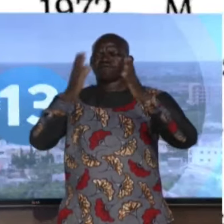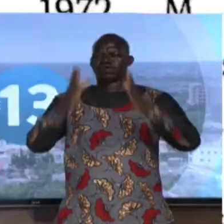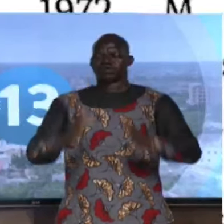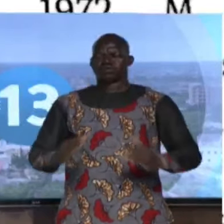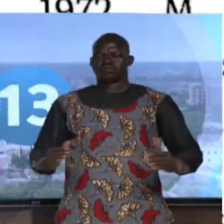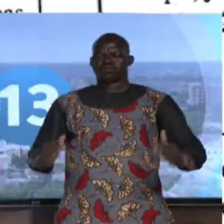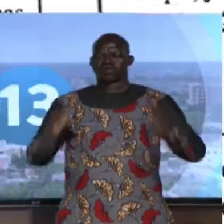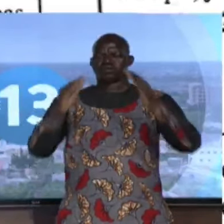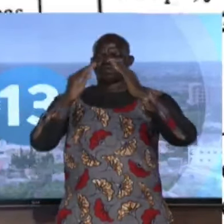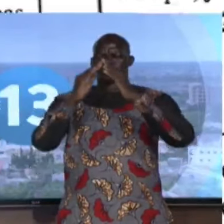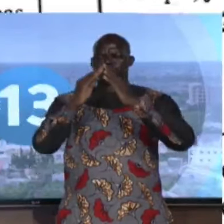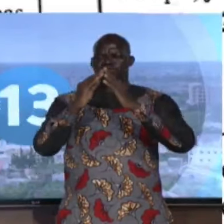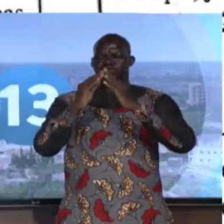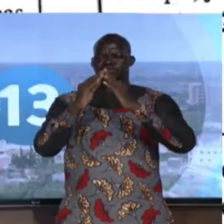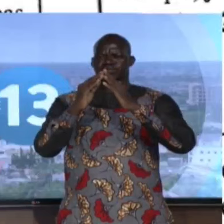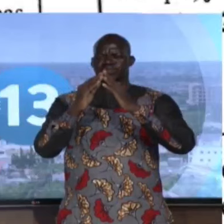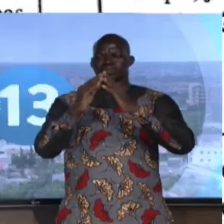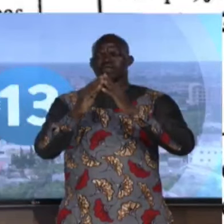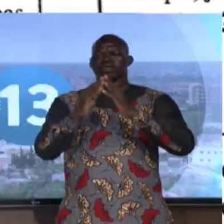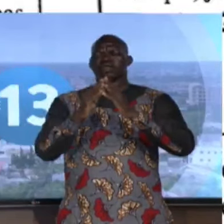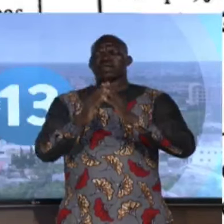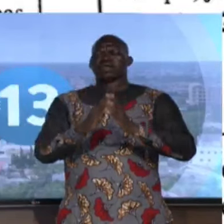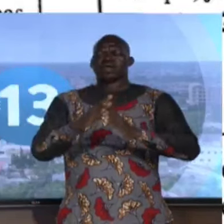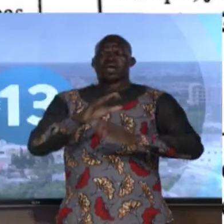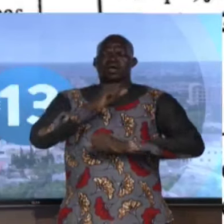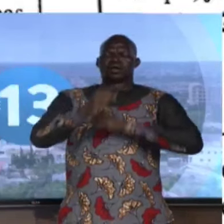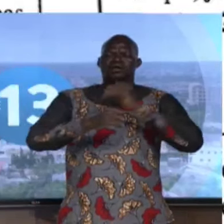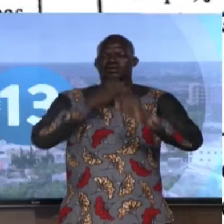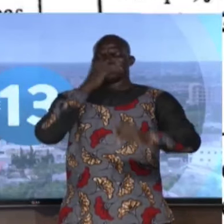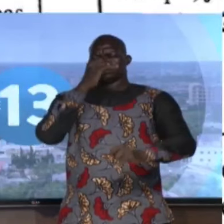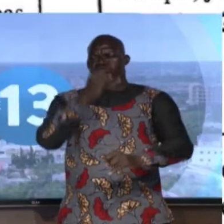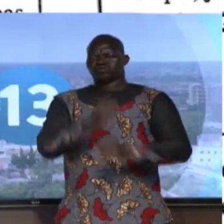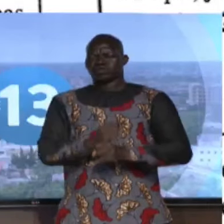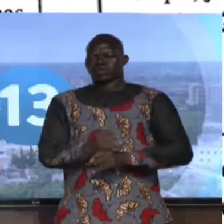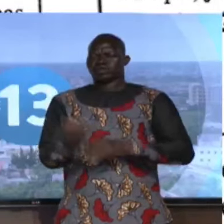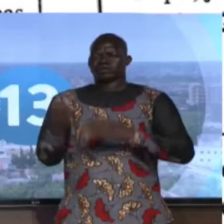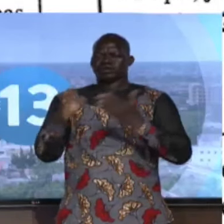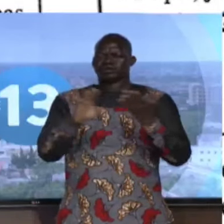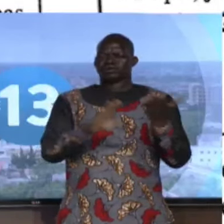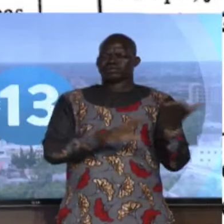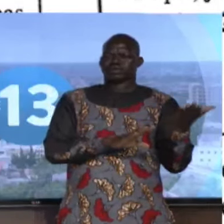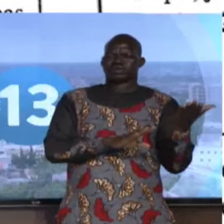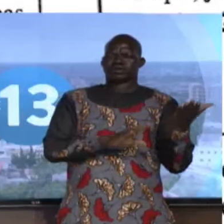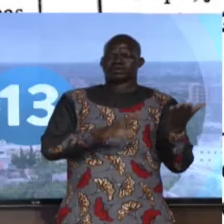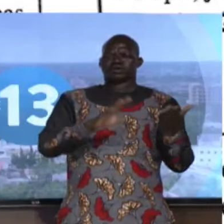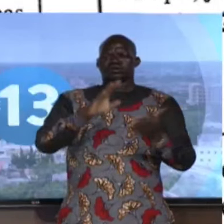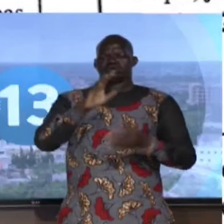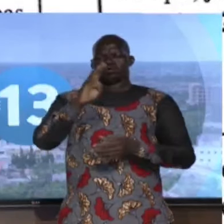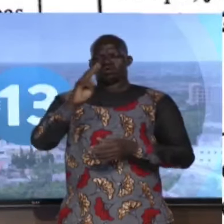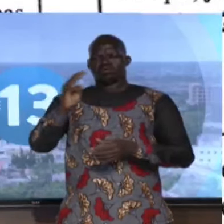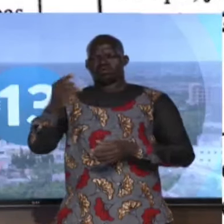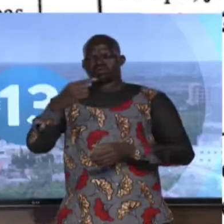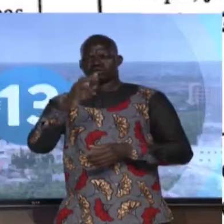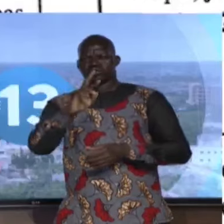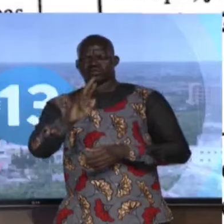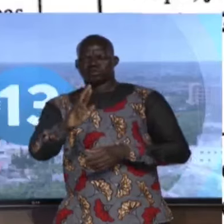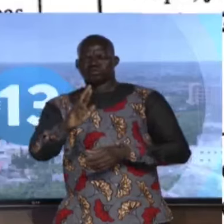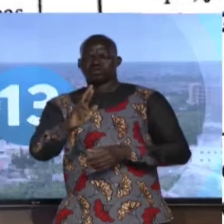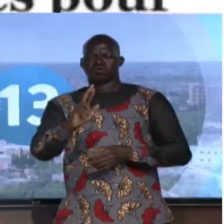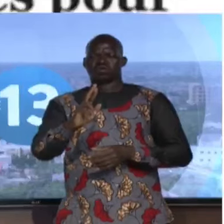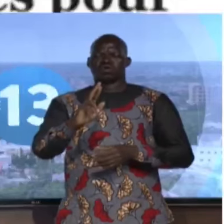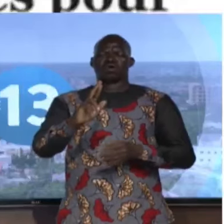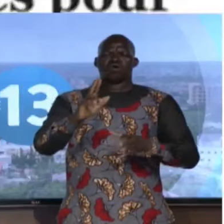les défis un peu plus à l'international décès de Monseigneur caposro fort perère son principal